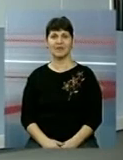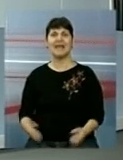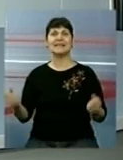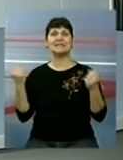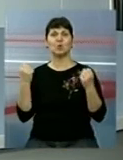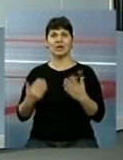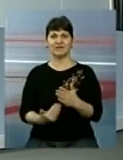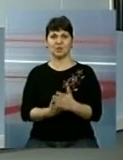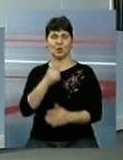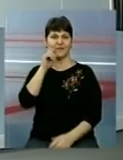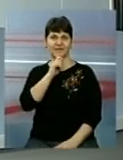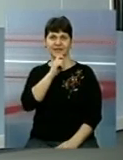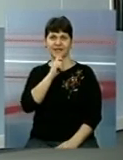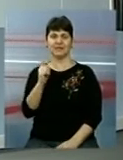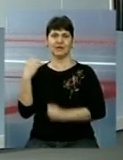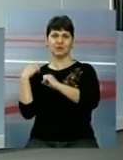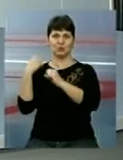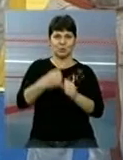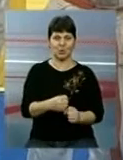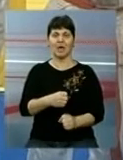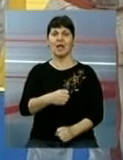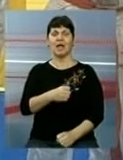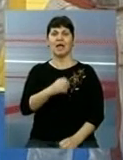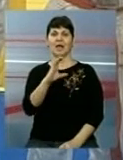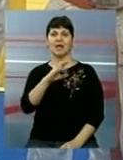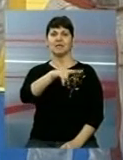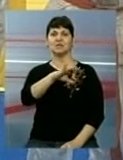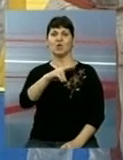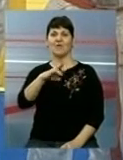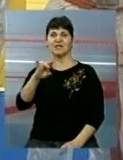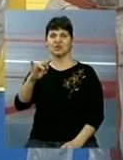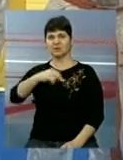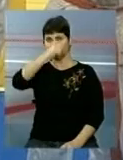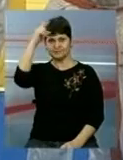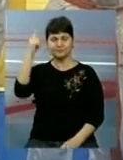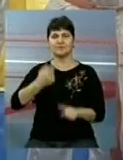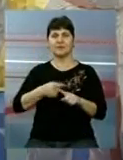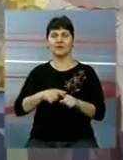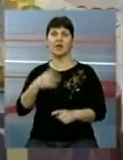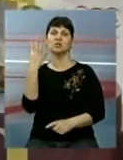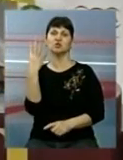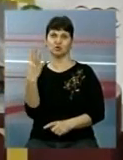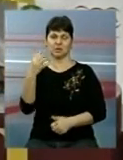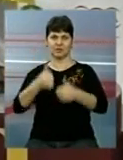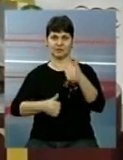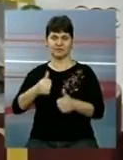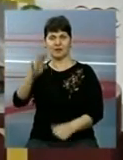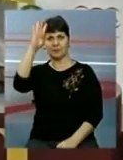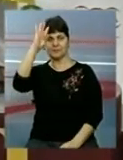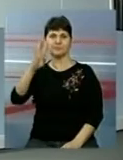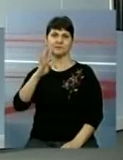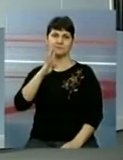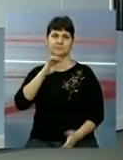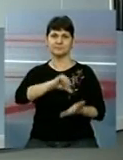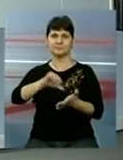Спортивні новини. Вінницькі дзюдоїсти у Словаччині здобули 4 медалі. У змаганнях брали участь юнаки та дівчата віком